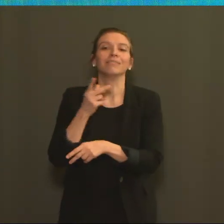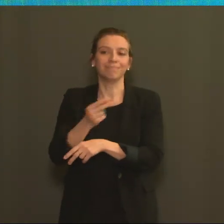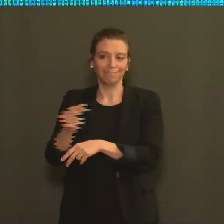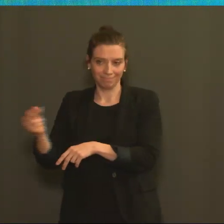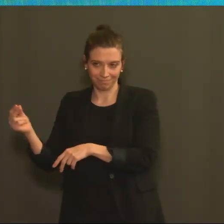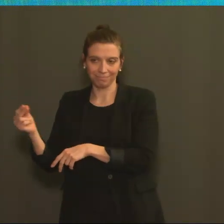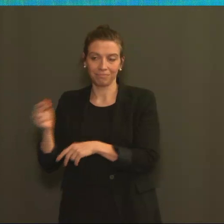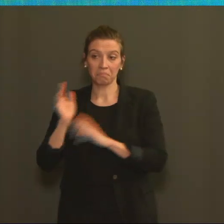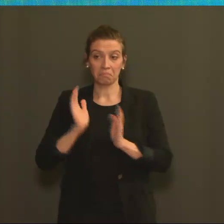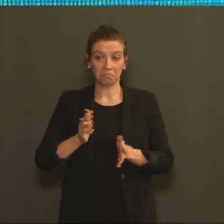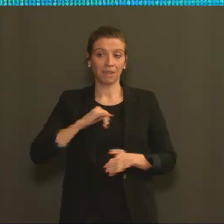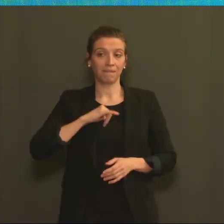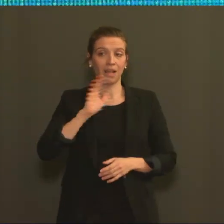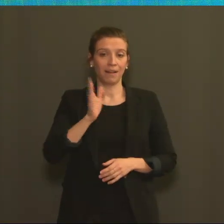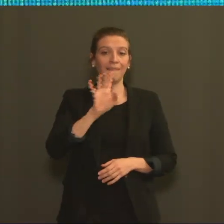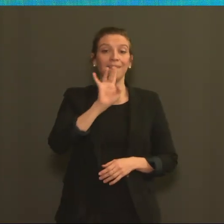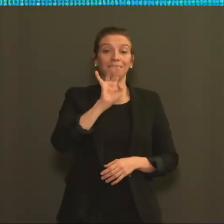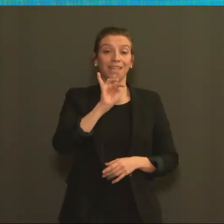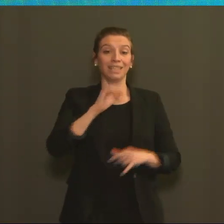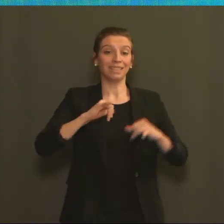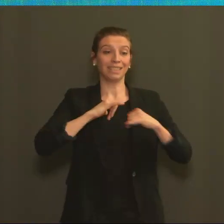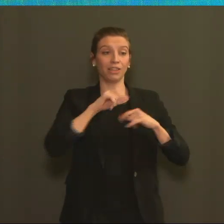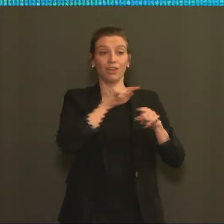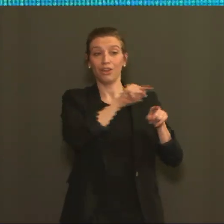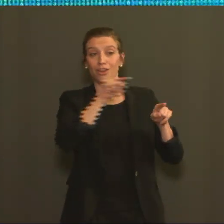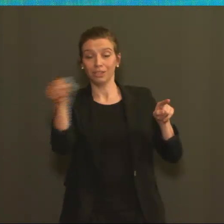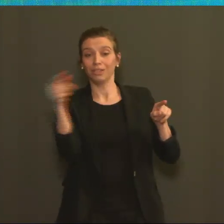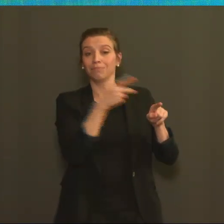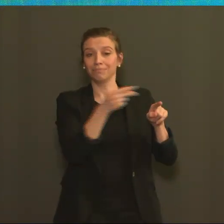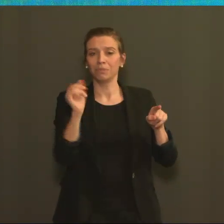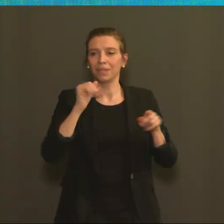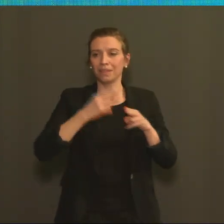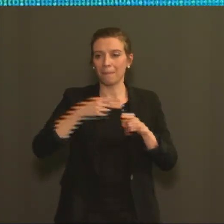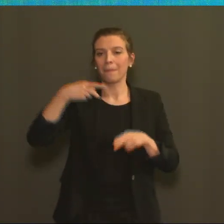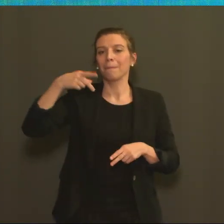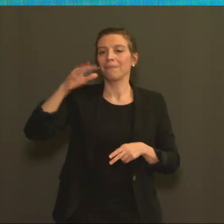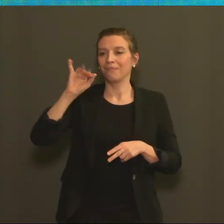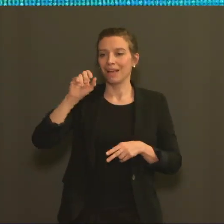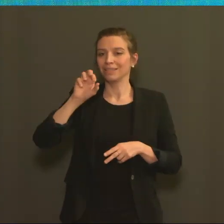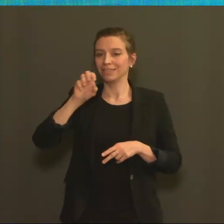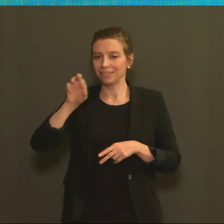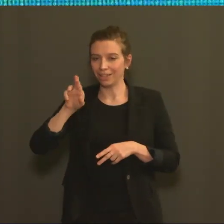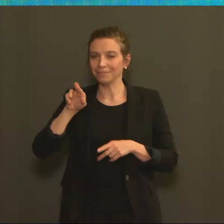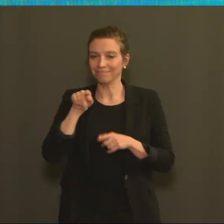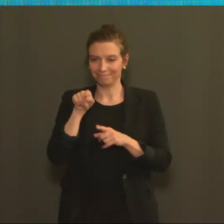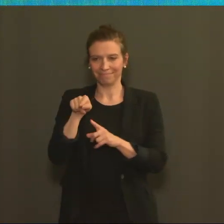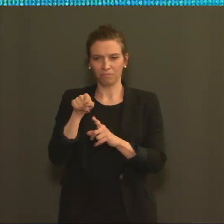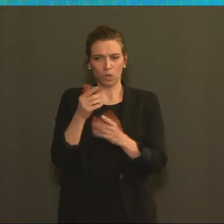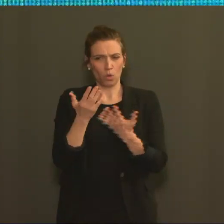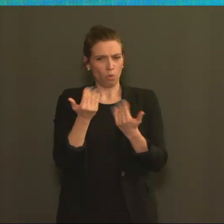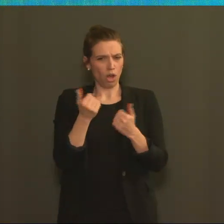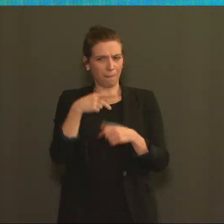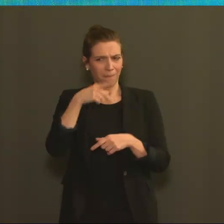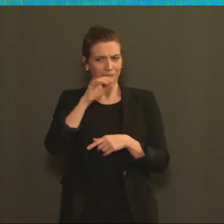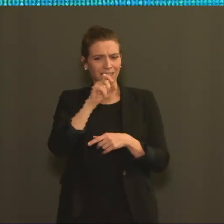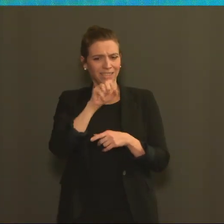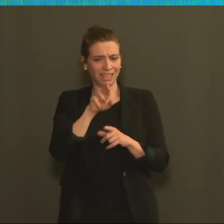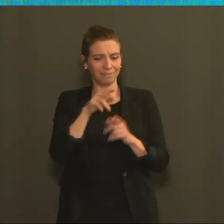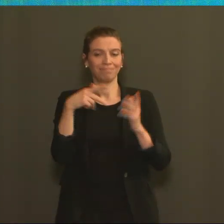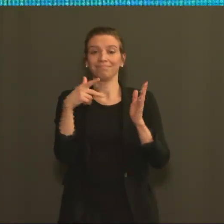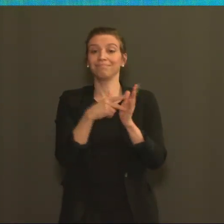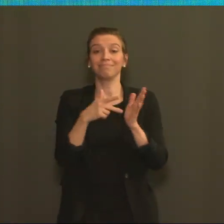op zeer lage temperatuur kunnen bewaren in totaal zo'n nu 86.000 zorgverleners vanaf deze week